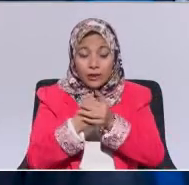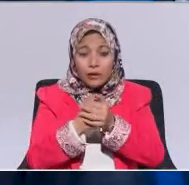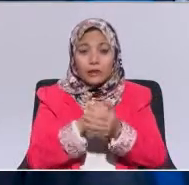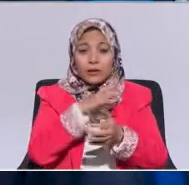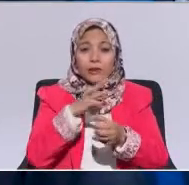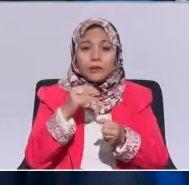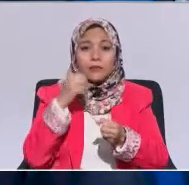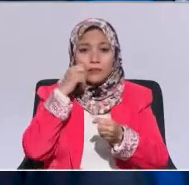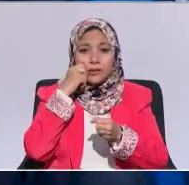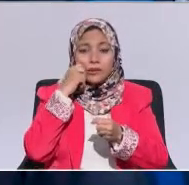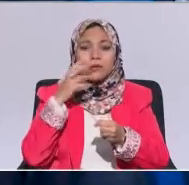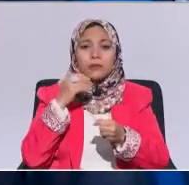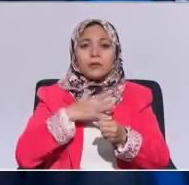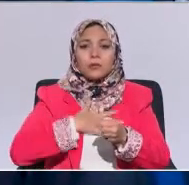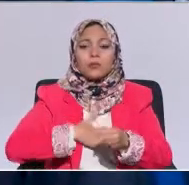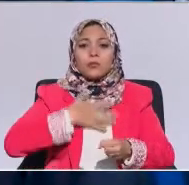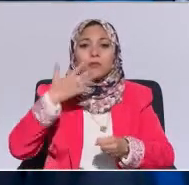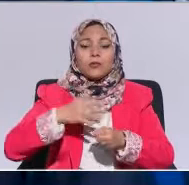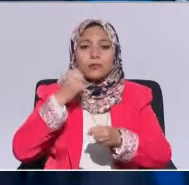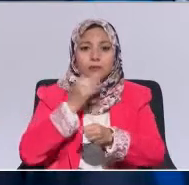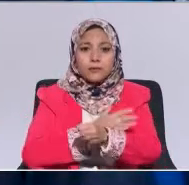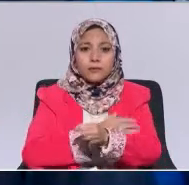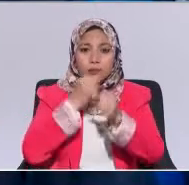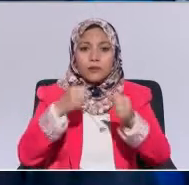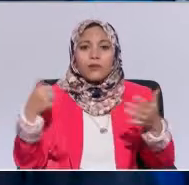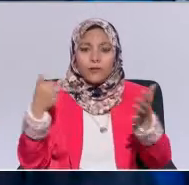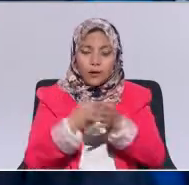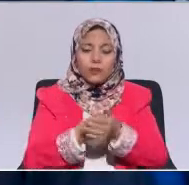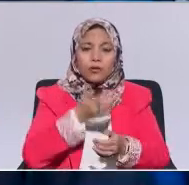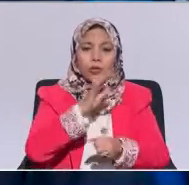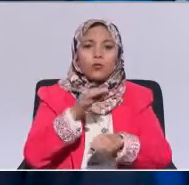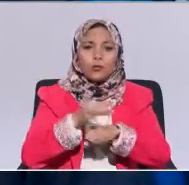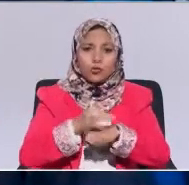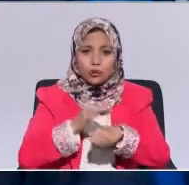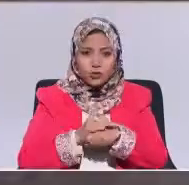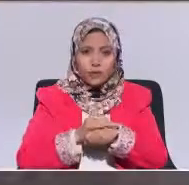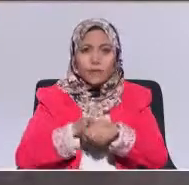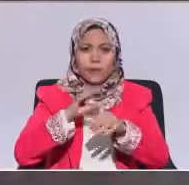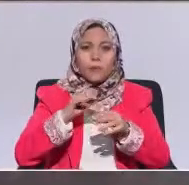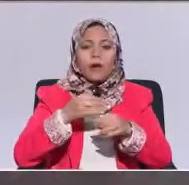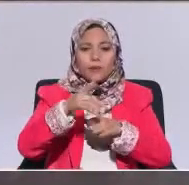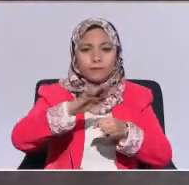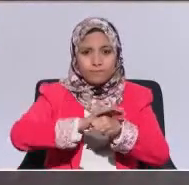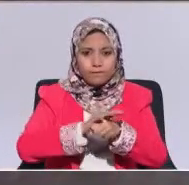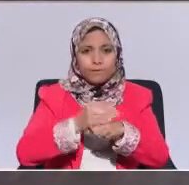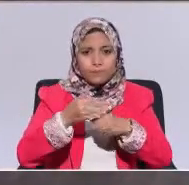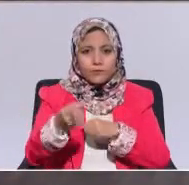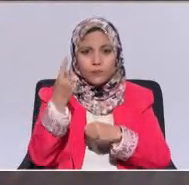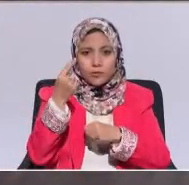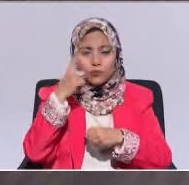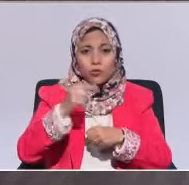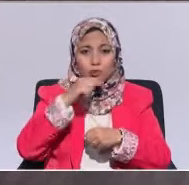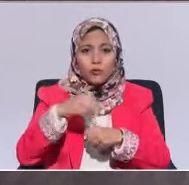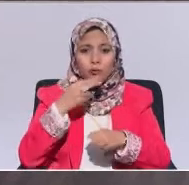الحاله بدات تتدهور جدا، اضطر ان هو يروح مستشفى يتعزل هو كمان. بعد كده في المستشفى كل